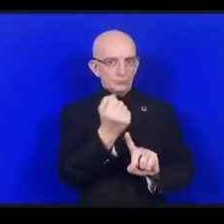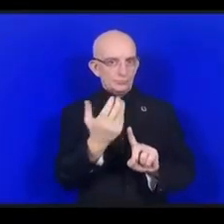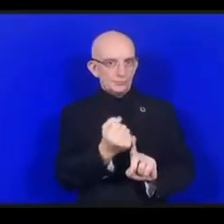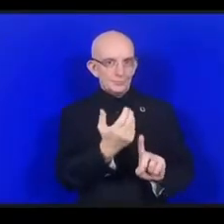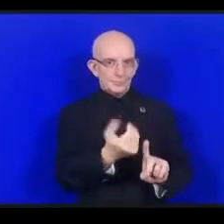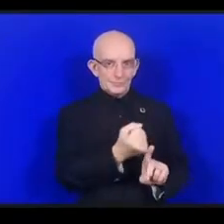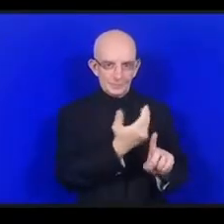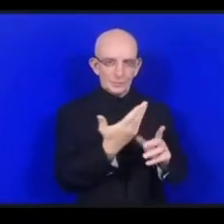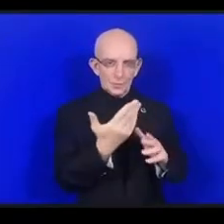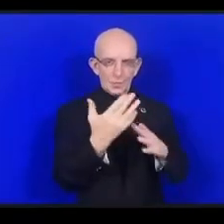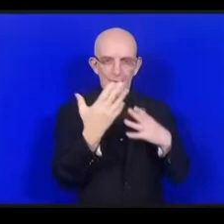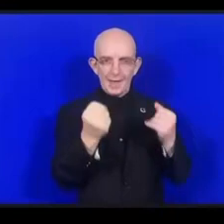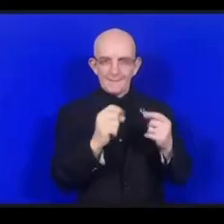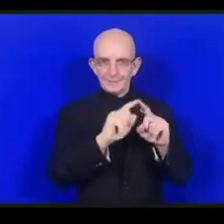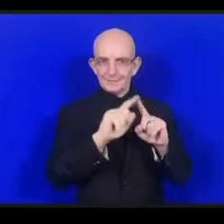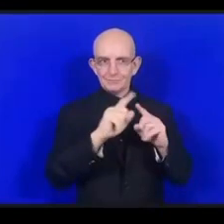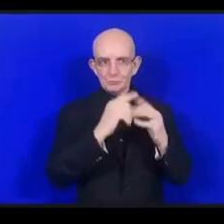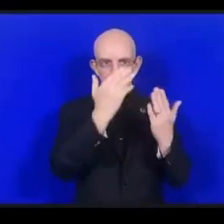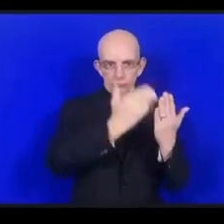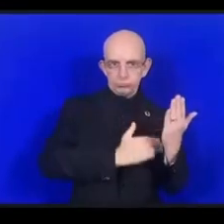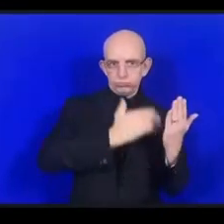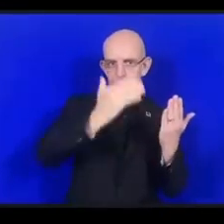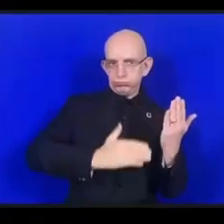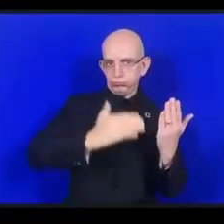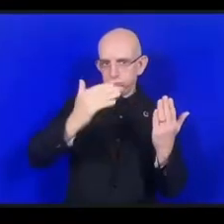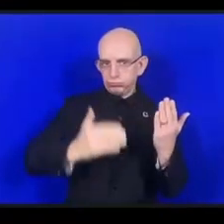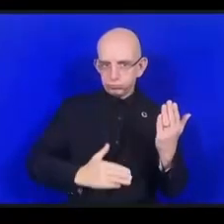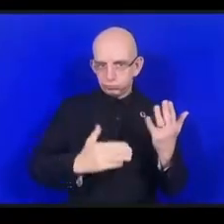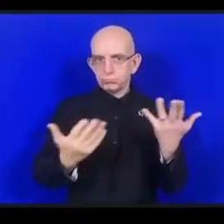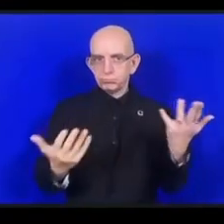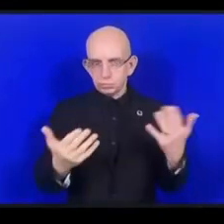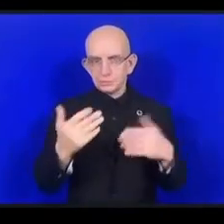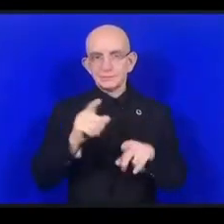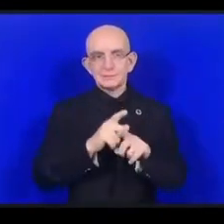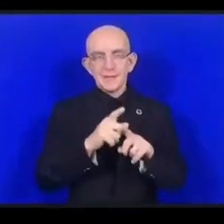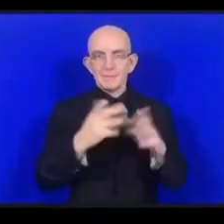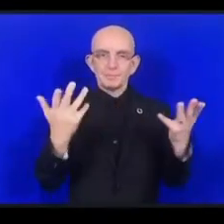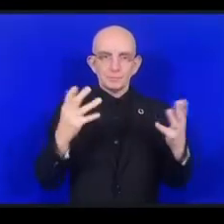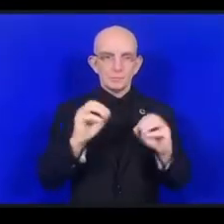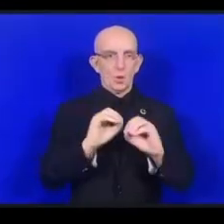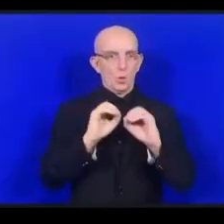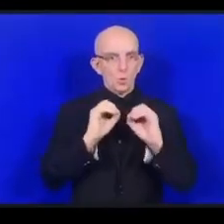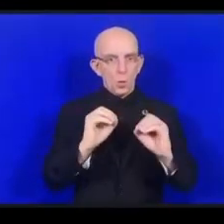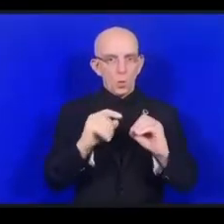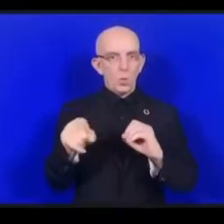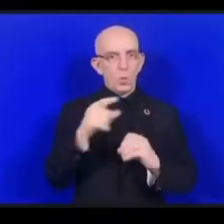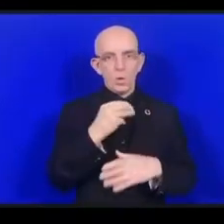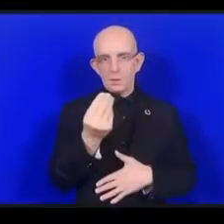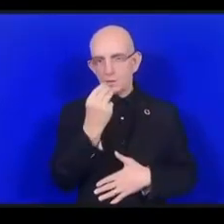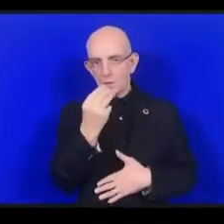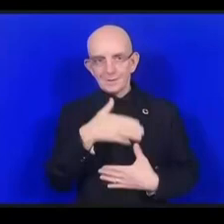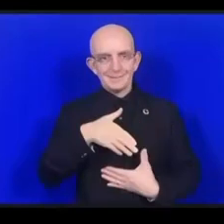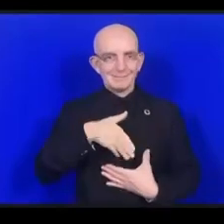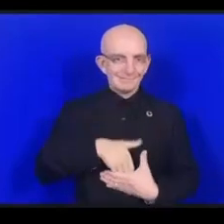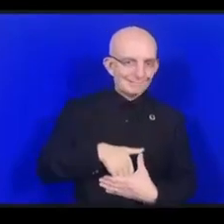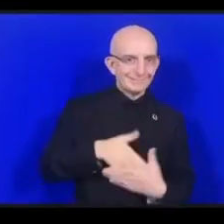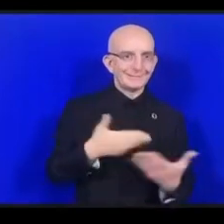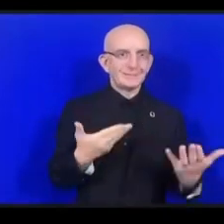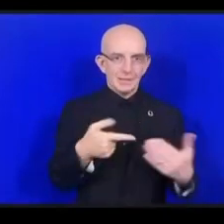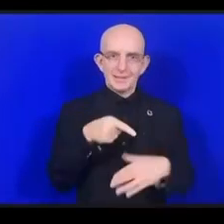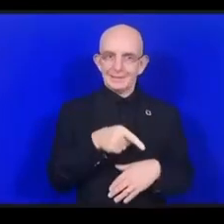如说零饥饿，消除饥饿，我想这个都是在每个文化都有这样